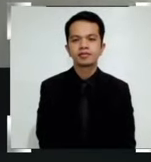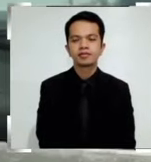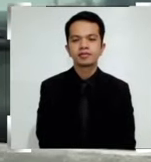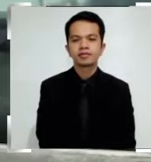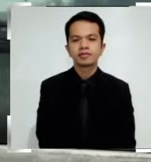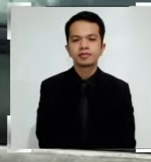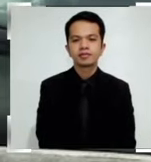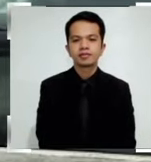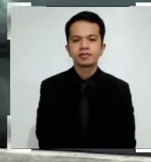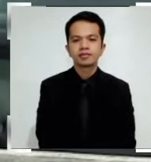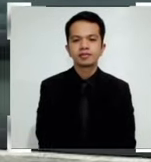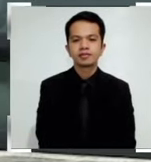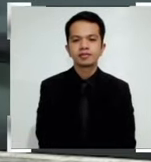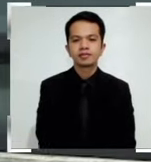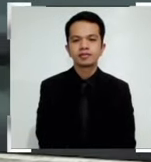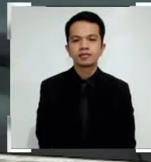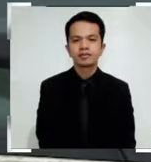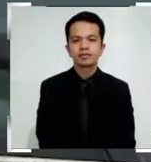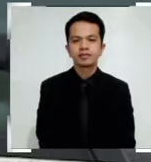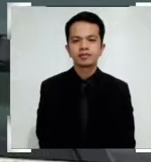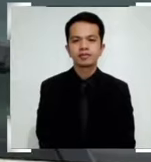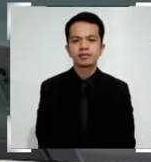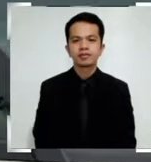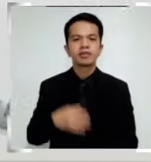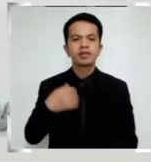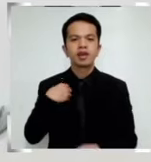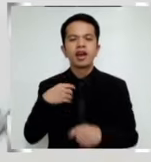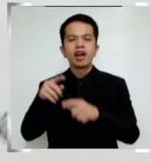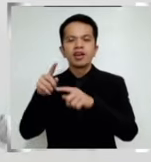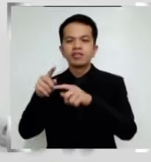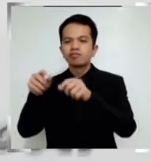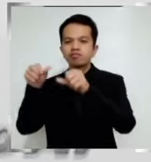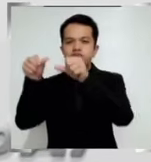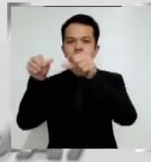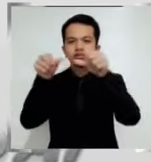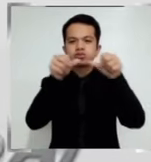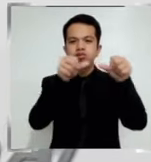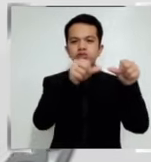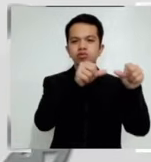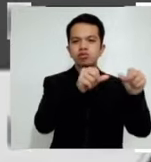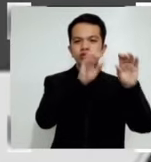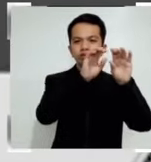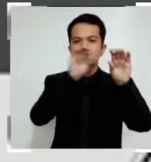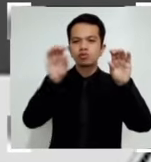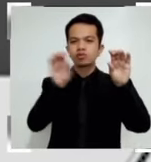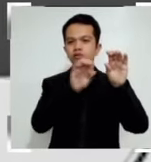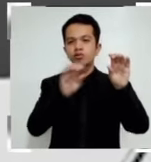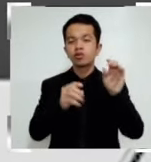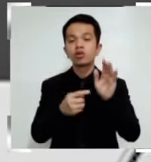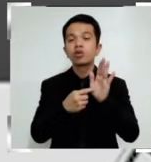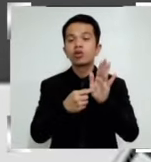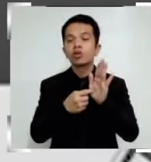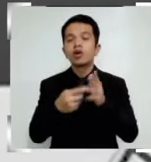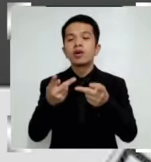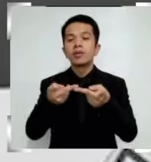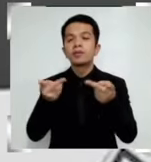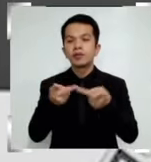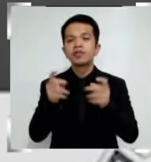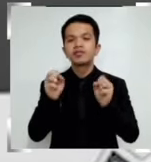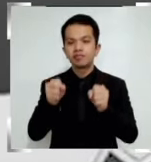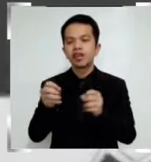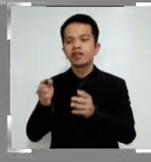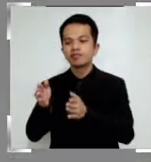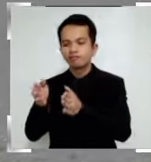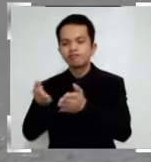Tad-tad ng sticker mula sa iba't ibang lokal na pamahalaan ang delivery truck na ito, palatandaan ng mga lugar na pwede nitong daanan kapalit ng